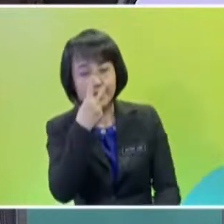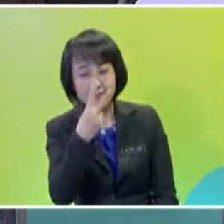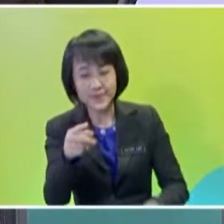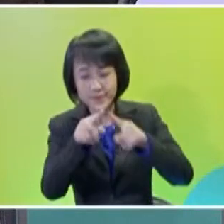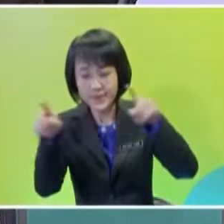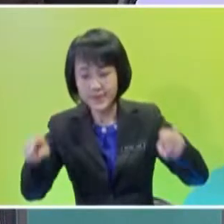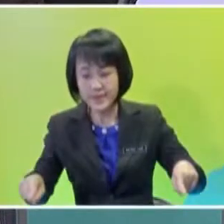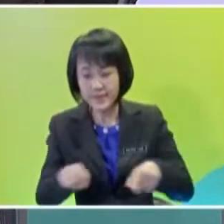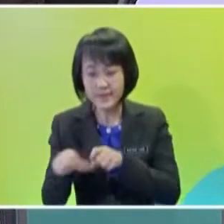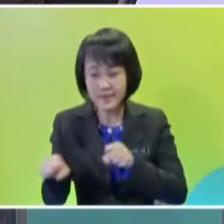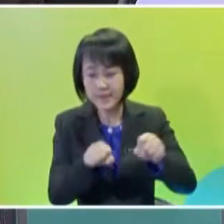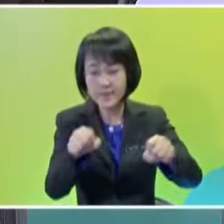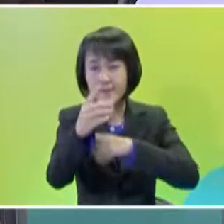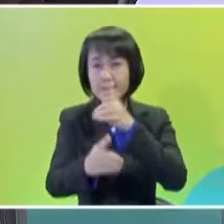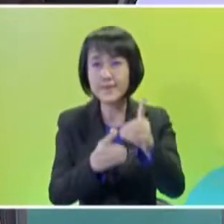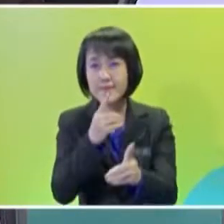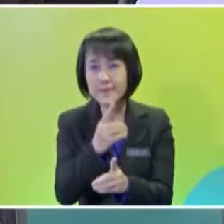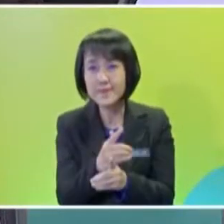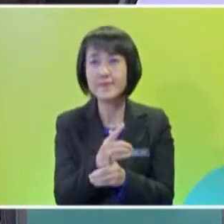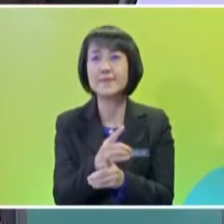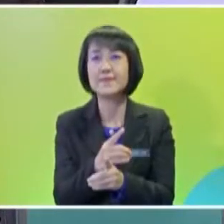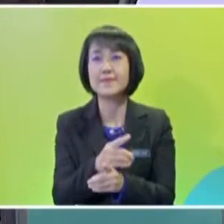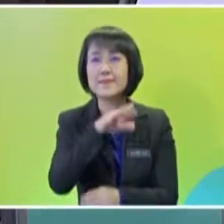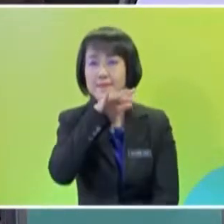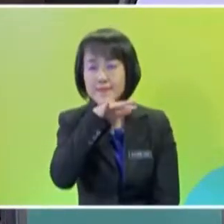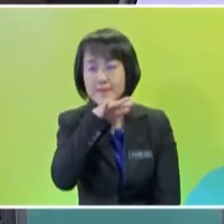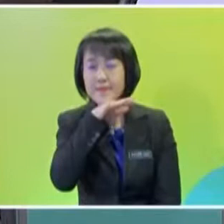sungai di seluruh dunia semakin tenang